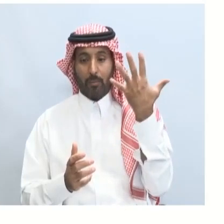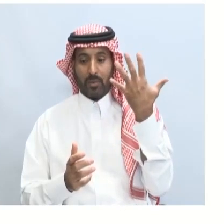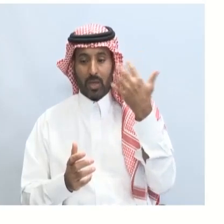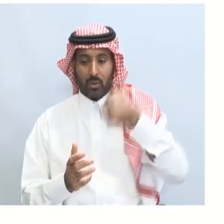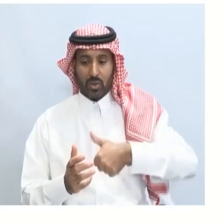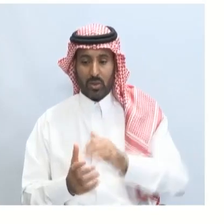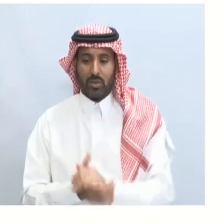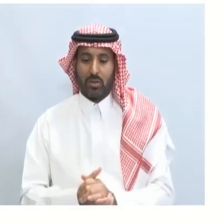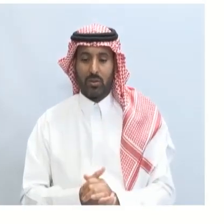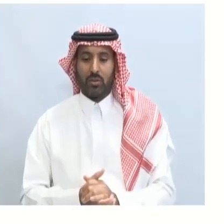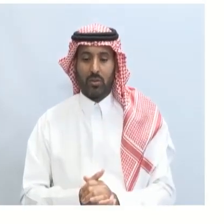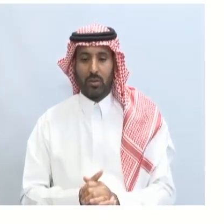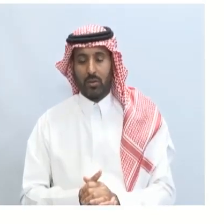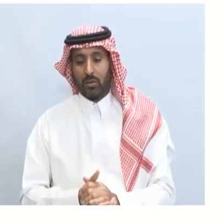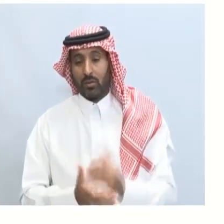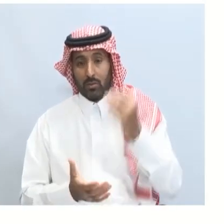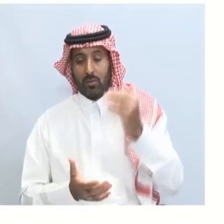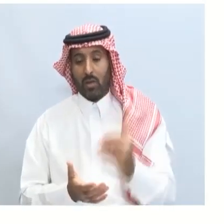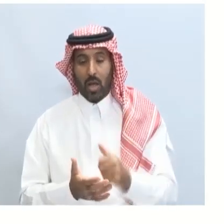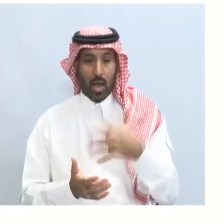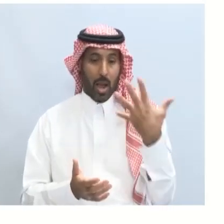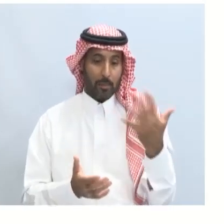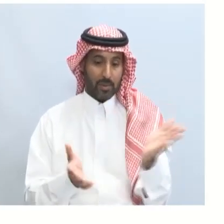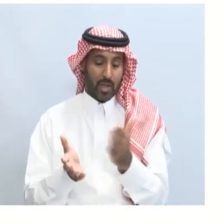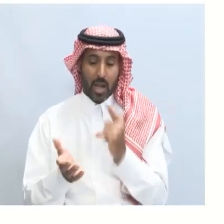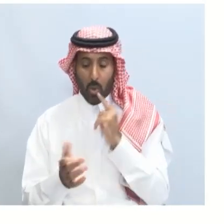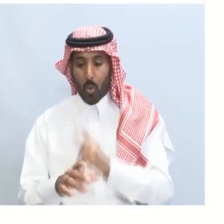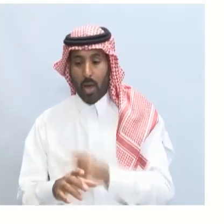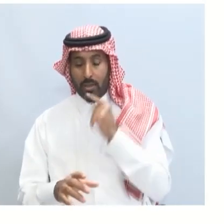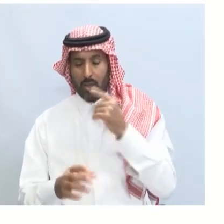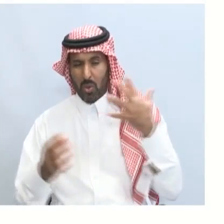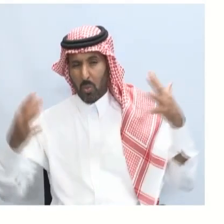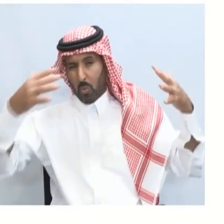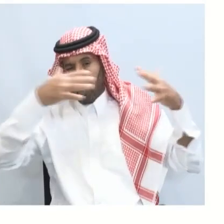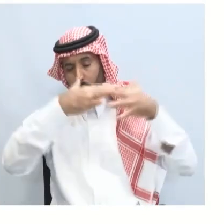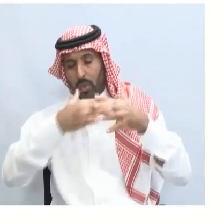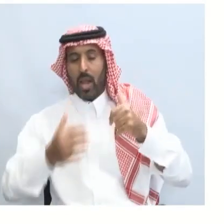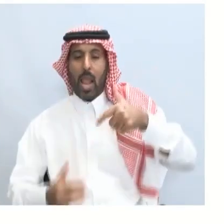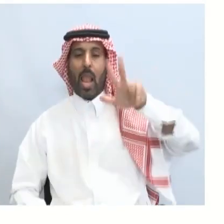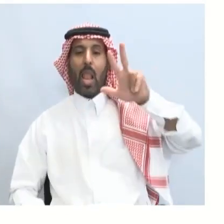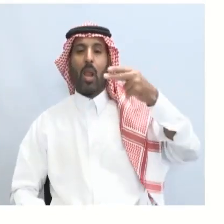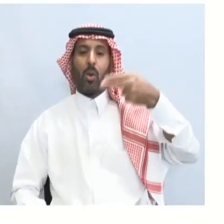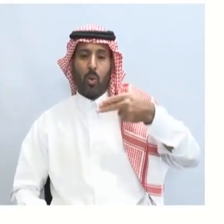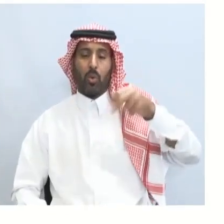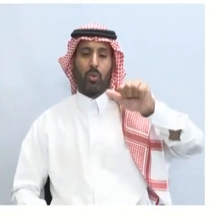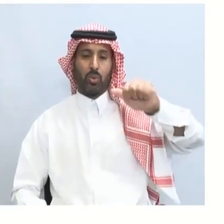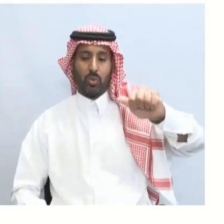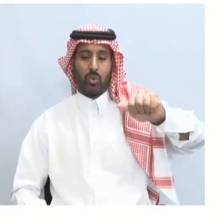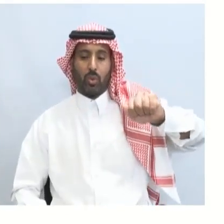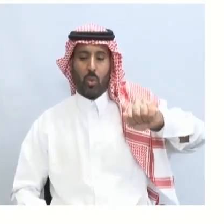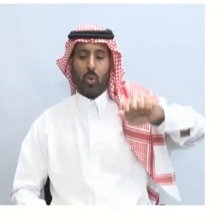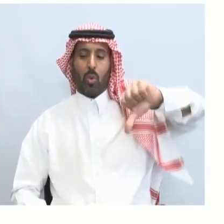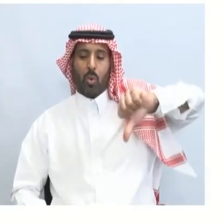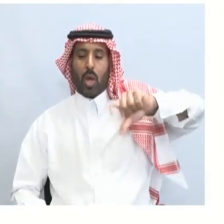1965 بعد ذلك لدينا العصور المظلمه في هذه العصور المظلمه ولفتره طويله